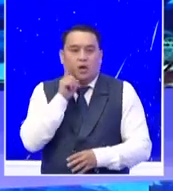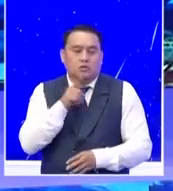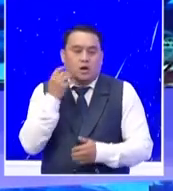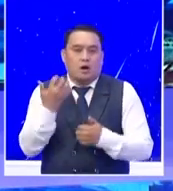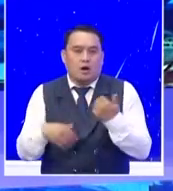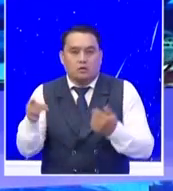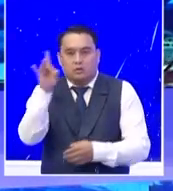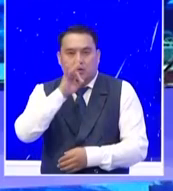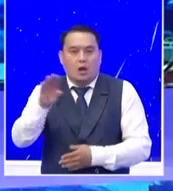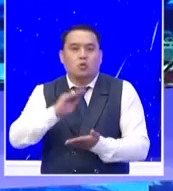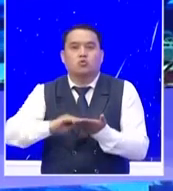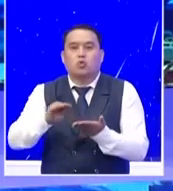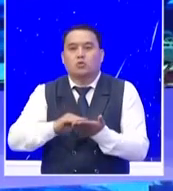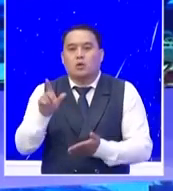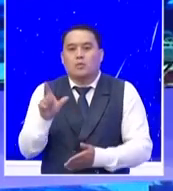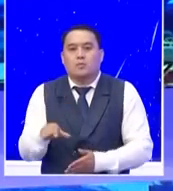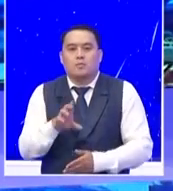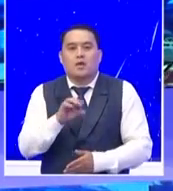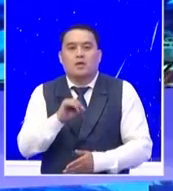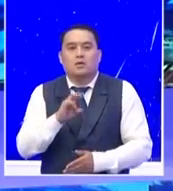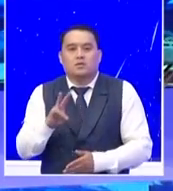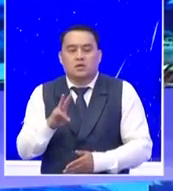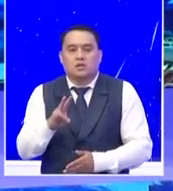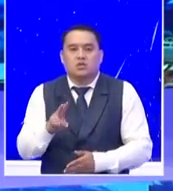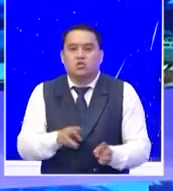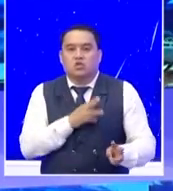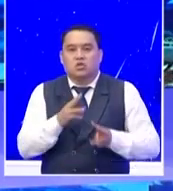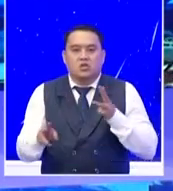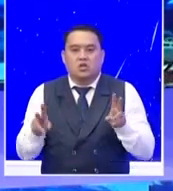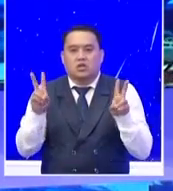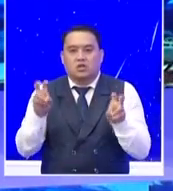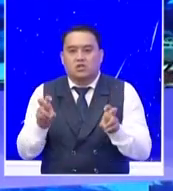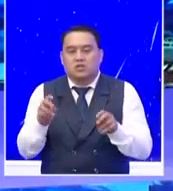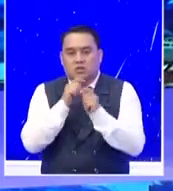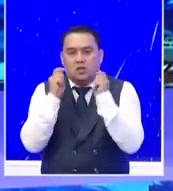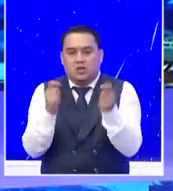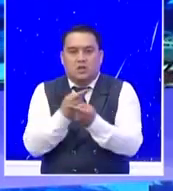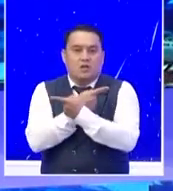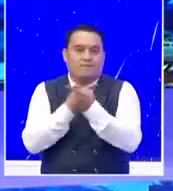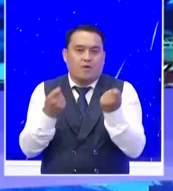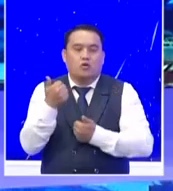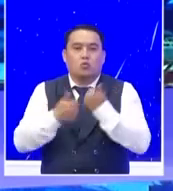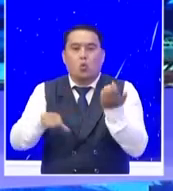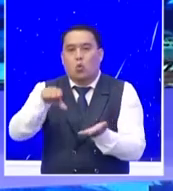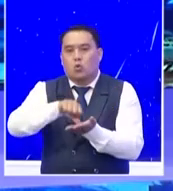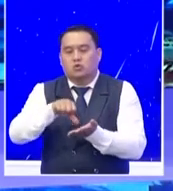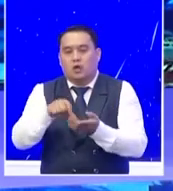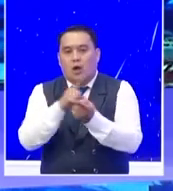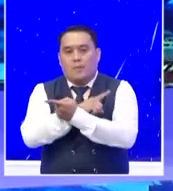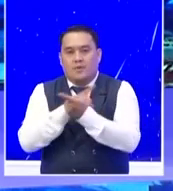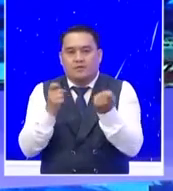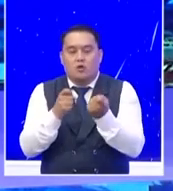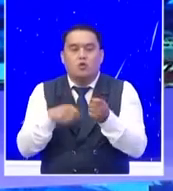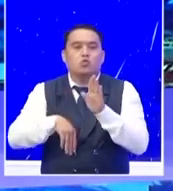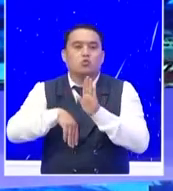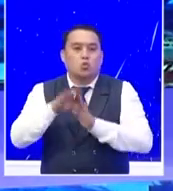арасында танымал журналист Бейсен Құранбек атындағы жігер сыйлығын жариялады. Мақсаты бұқаралық ақпарат құралдарында өзіндік шеберлігімен көзге